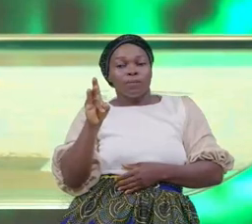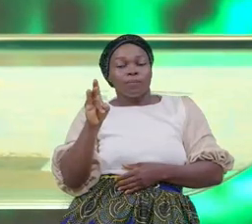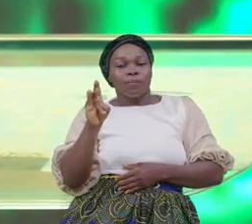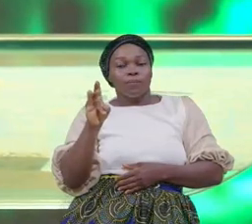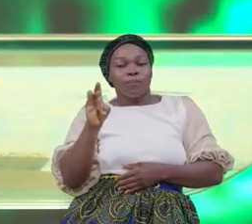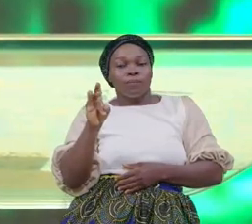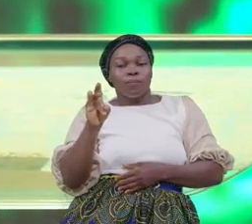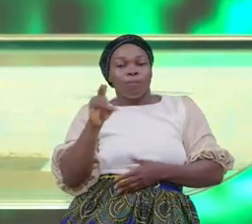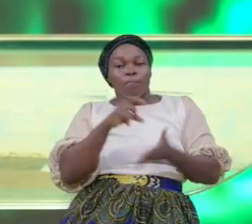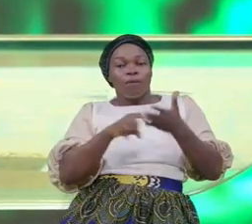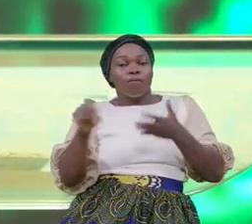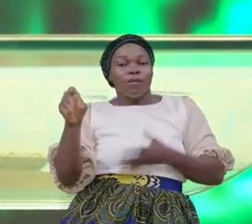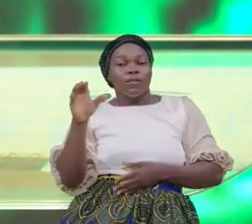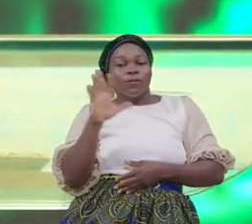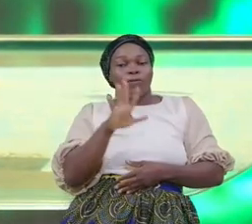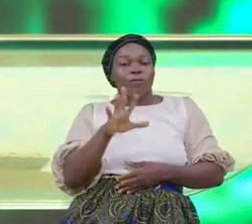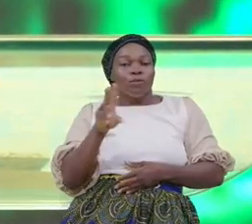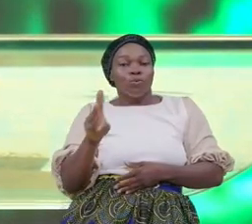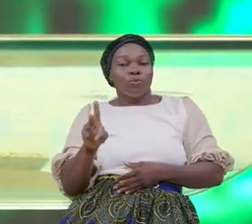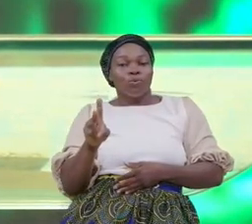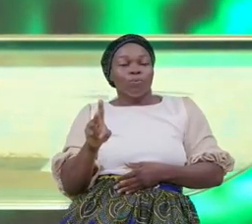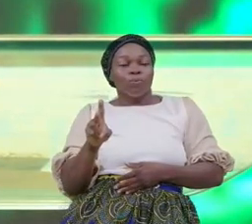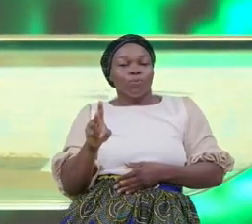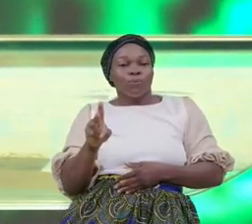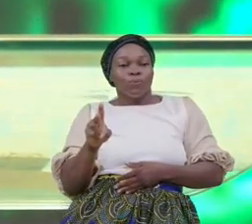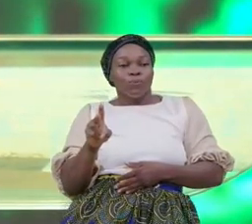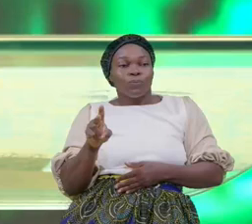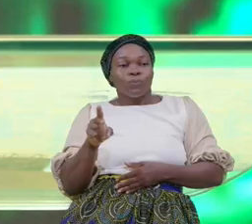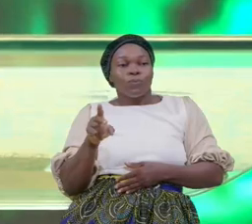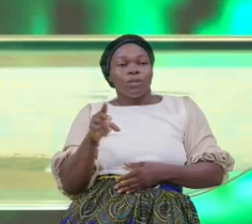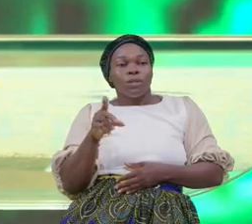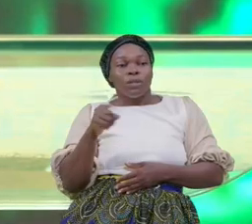1 Samuel 17, le verset 52.